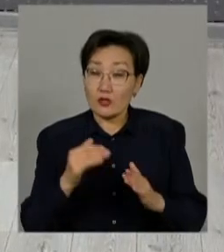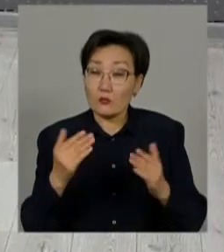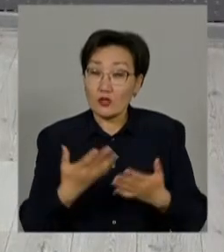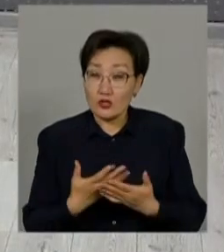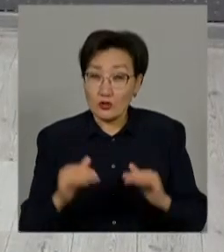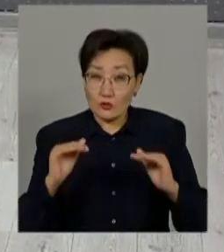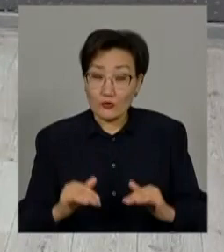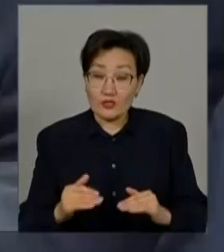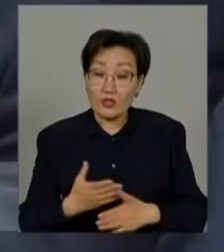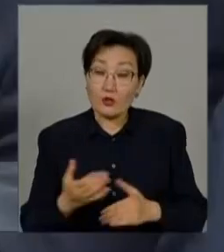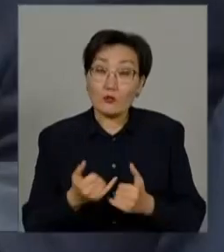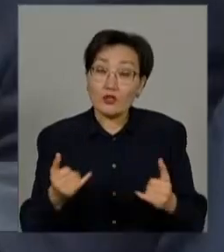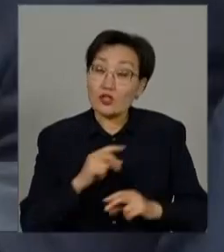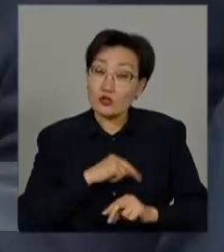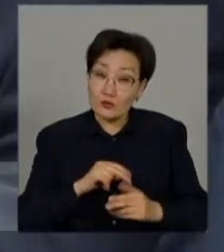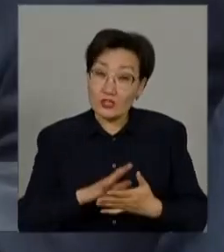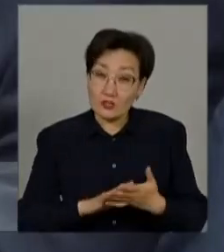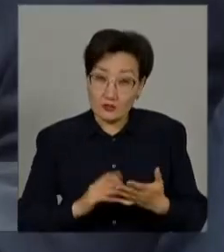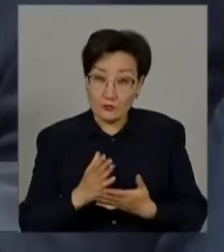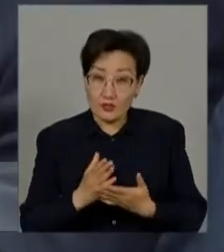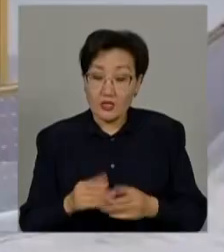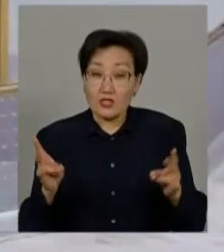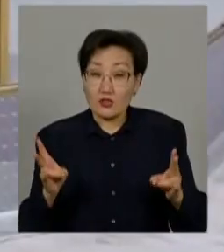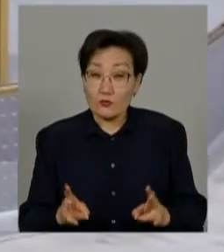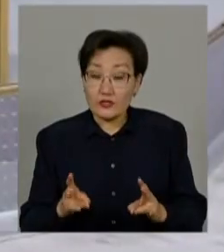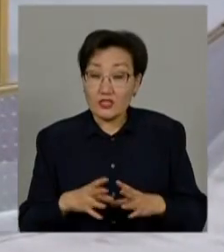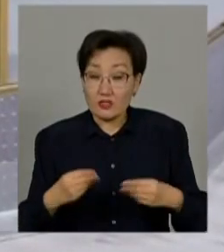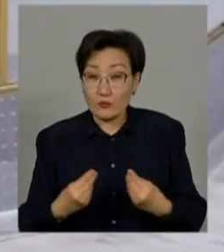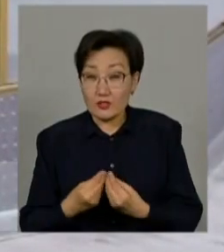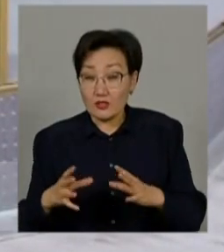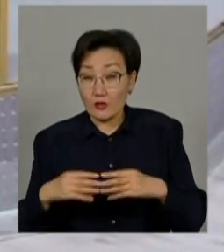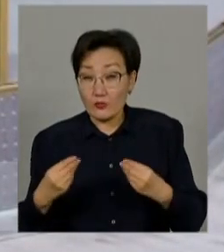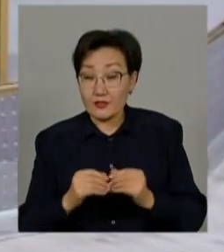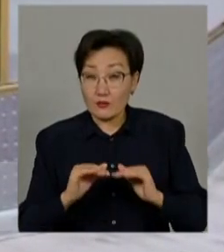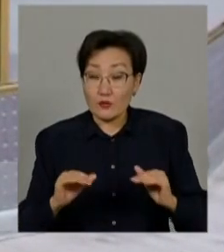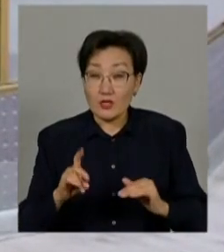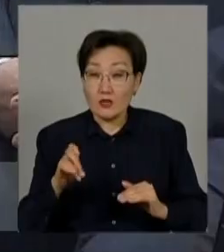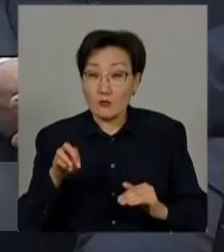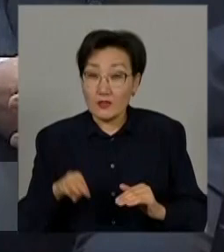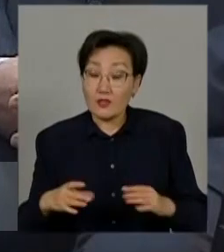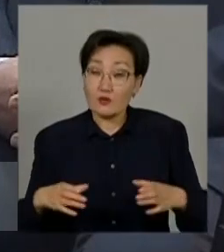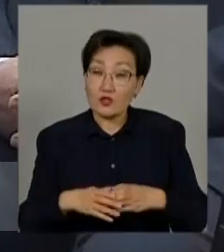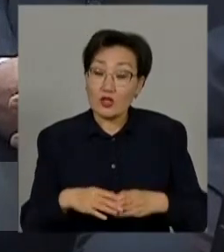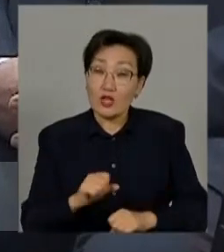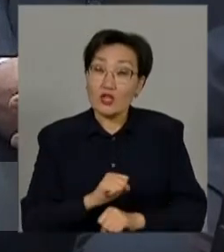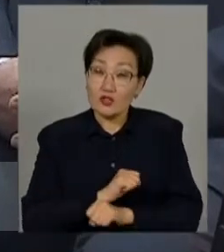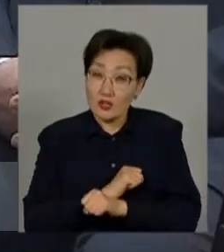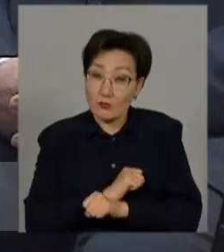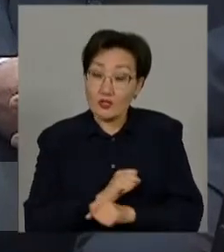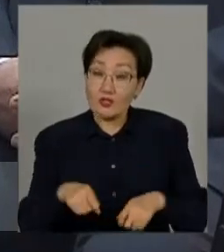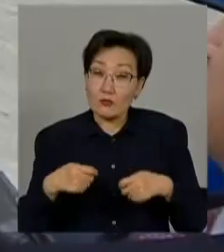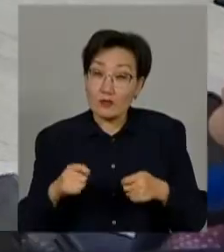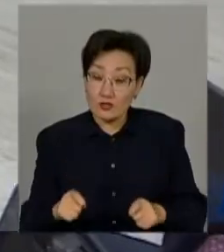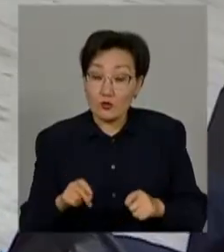Екібастұздықтарға көмек көрсету жұмысы әлі жалғасып жатыр. Зардап шеккен жанұялардың балаларына аманат партиясы демалыс ұйымдастырмақ.